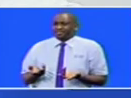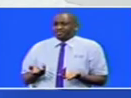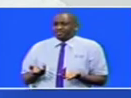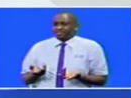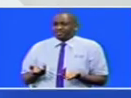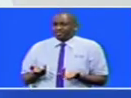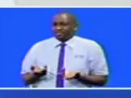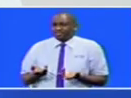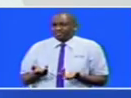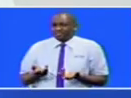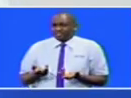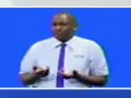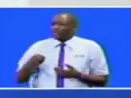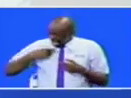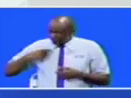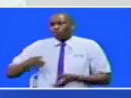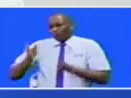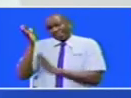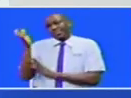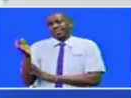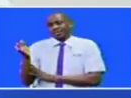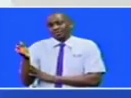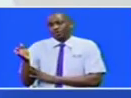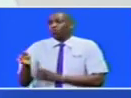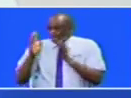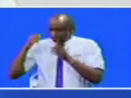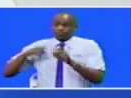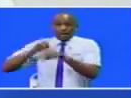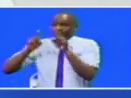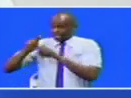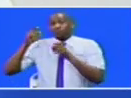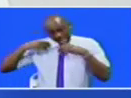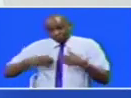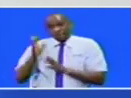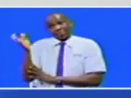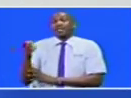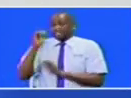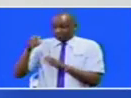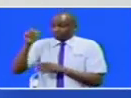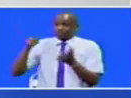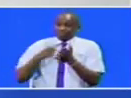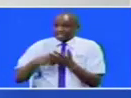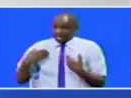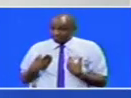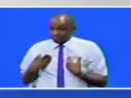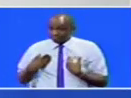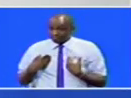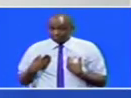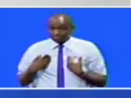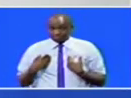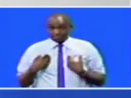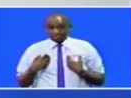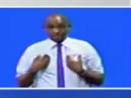katika inspectorate, there's a way you can go and arrest them if you have to kama wamefanya uhalifu. Jambo ambalo lishafanyika